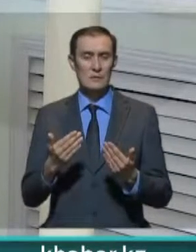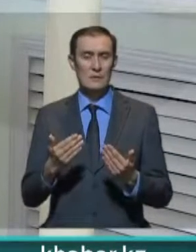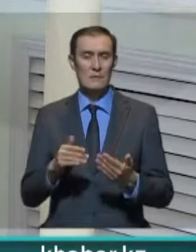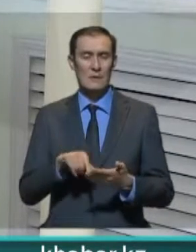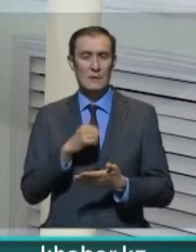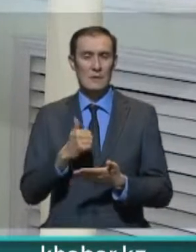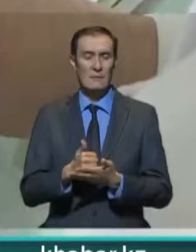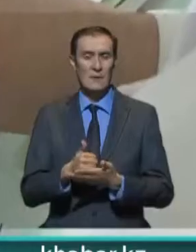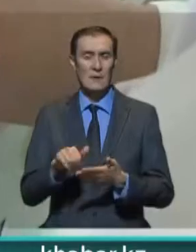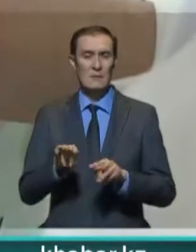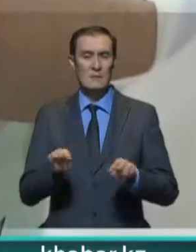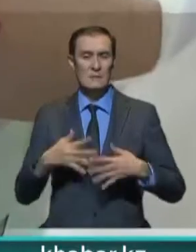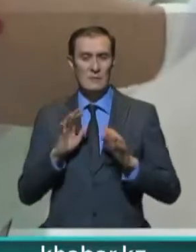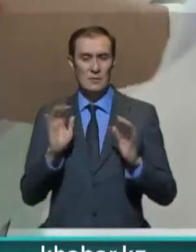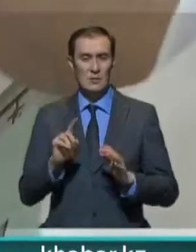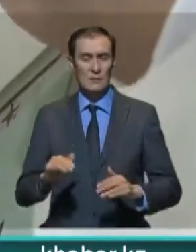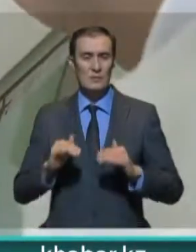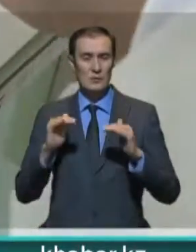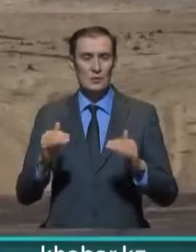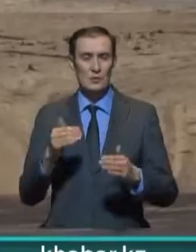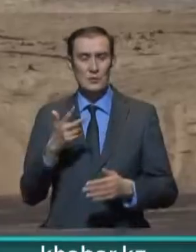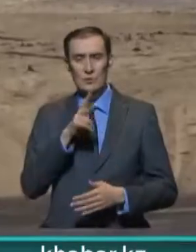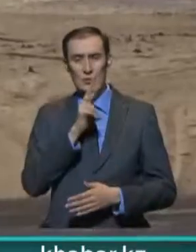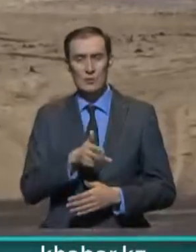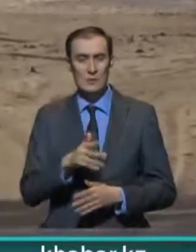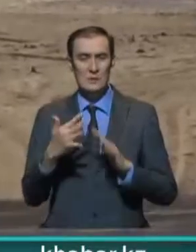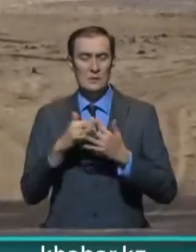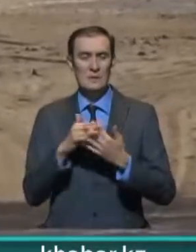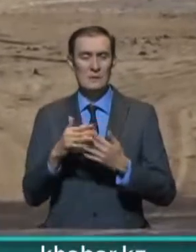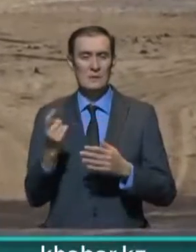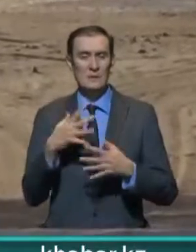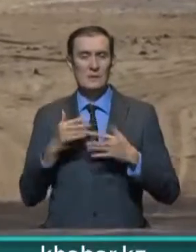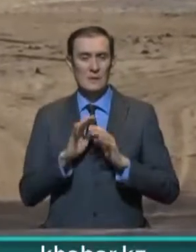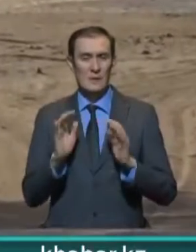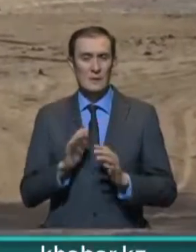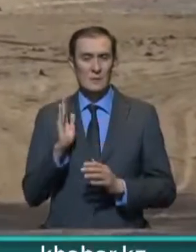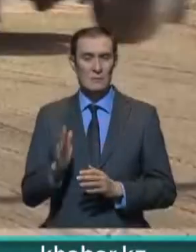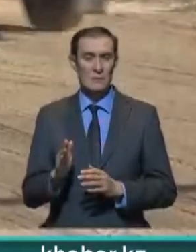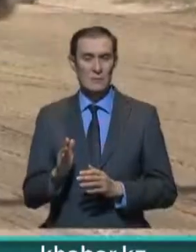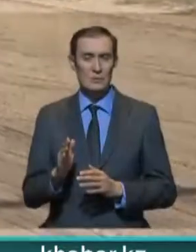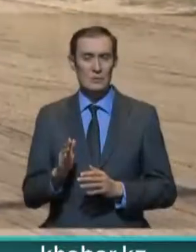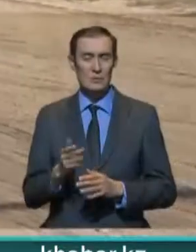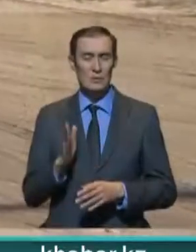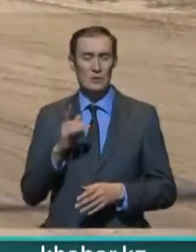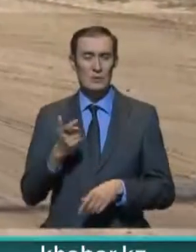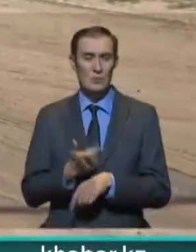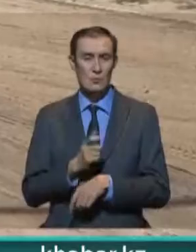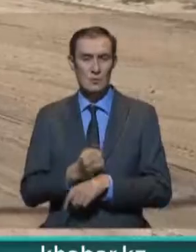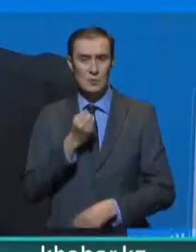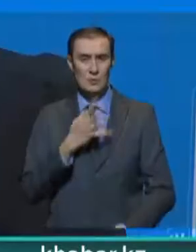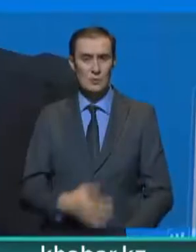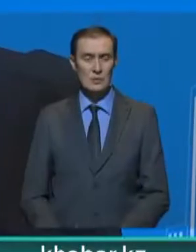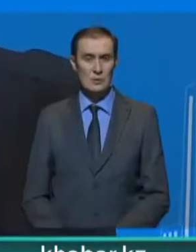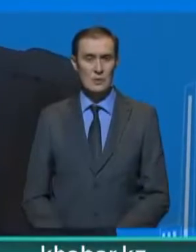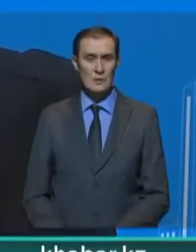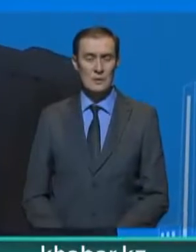журналистов, глава Минздрава отметила, что в течение 3 лет уровень сельского здравоохранения поднимут до оценки «очень хорошо».